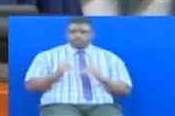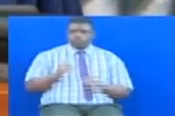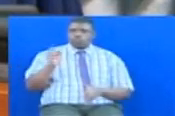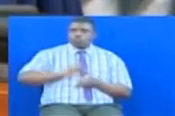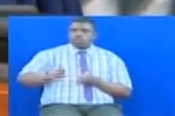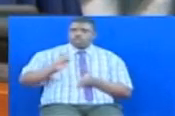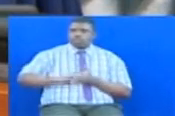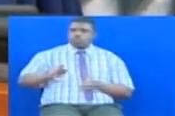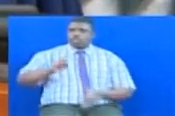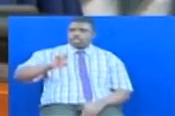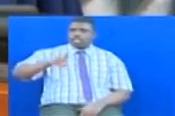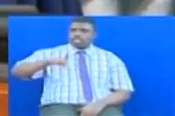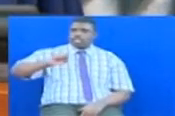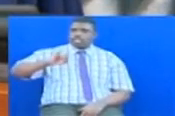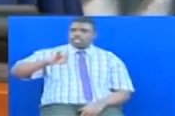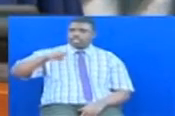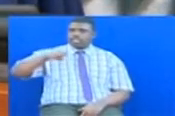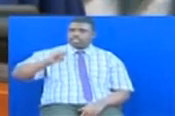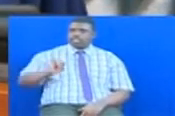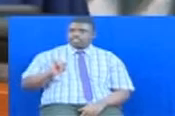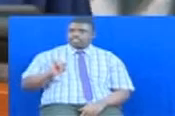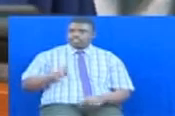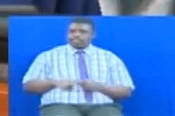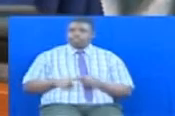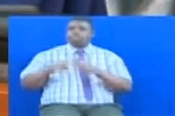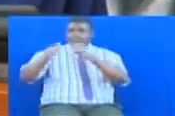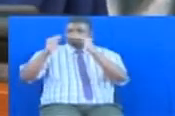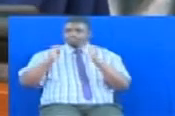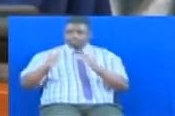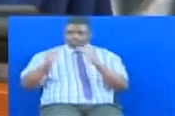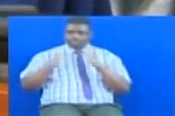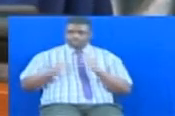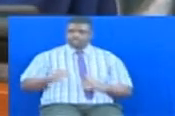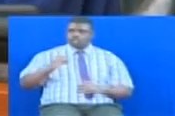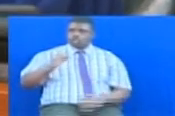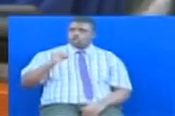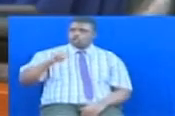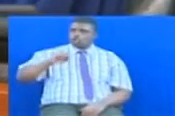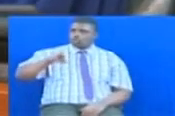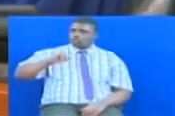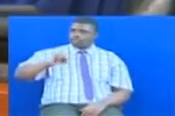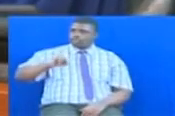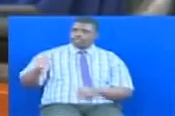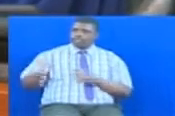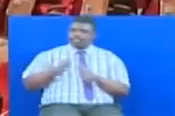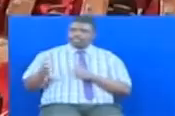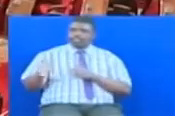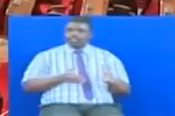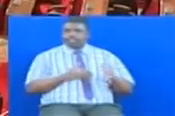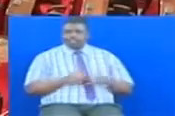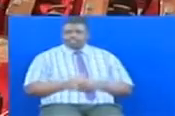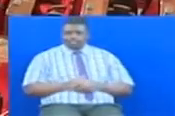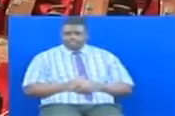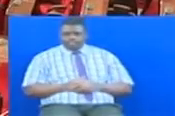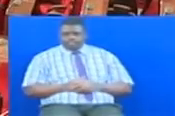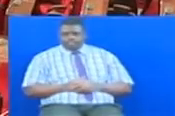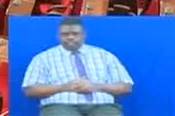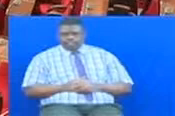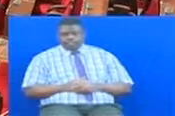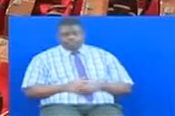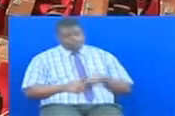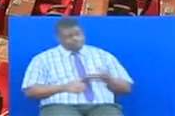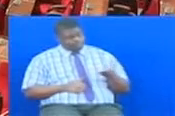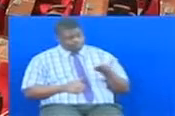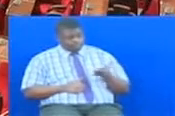Kuandikwa. Mheshimiwa Omar Mgumba ajiandae. Mheshimiwa Naibu Spika, kwanza nianze kwa kushukuru kunipa fursa